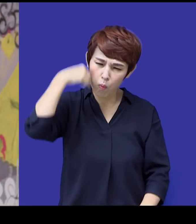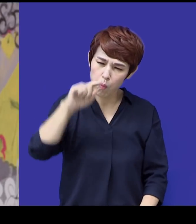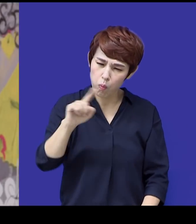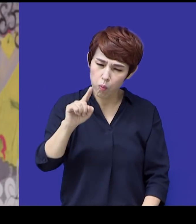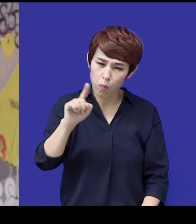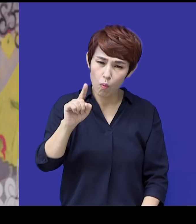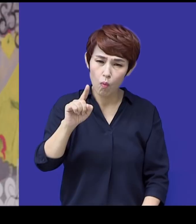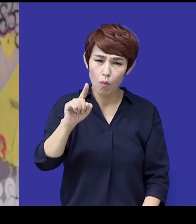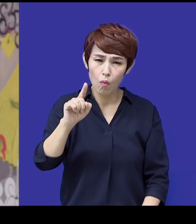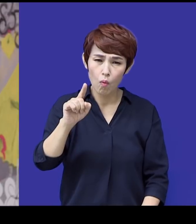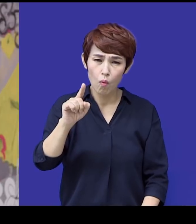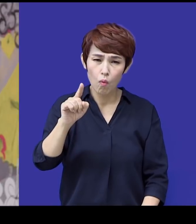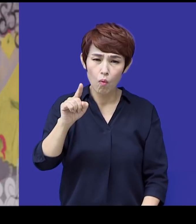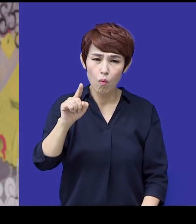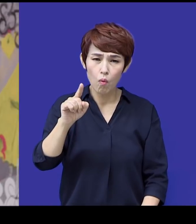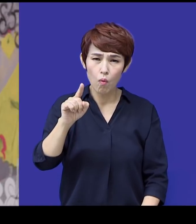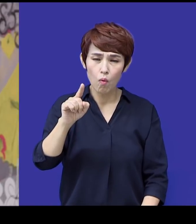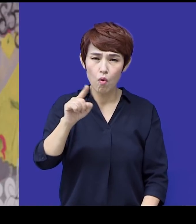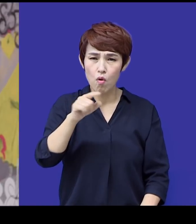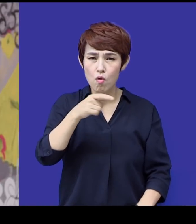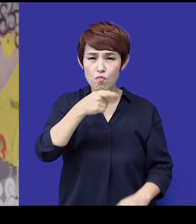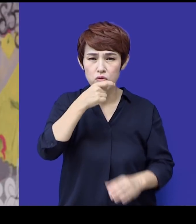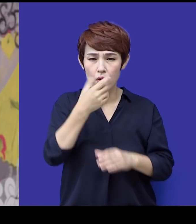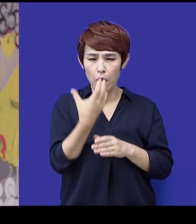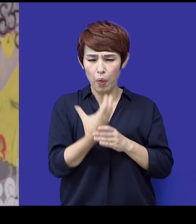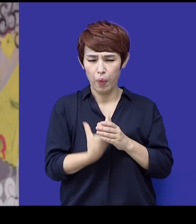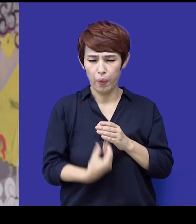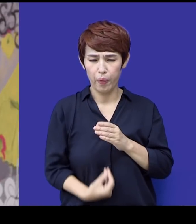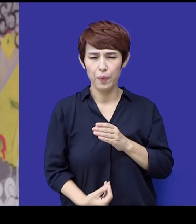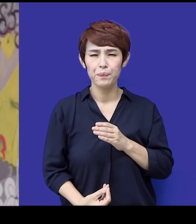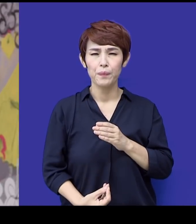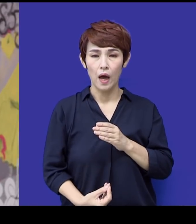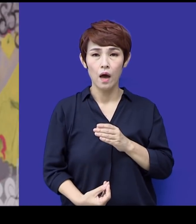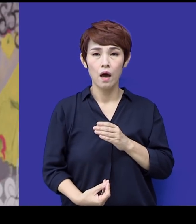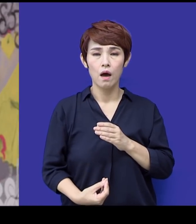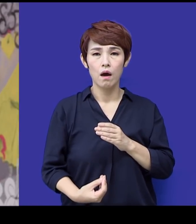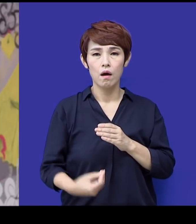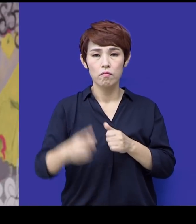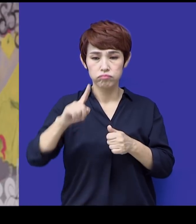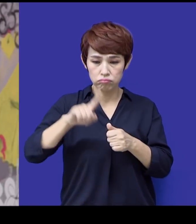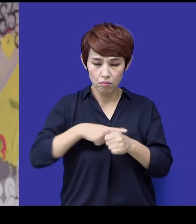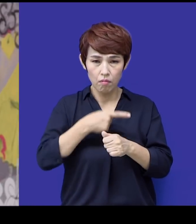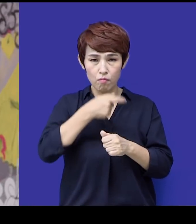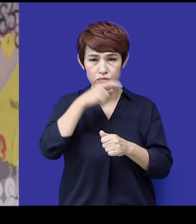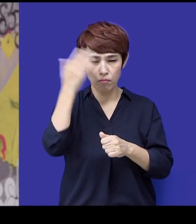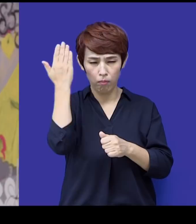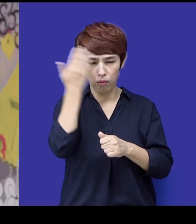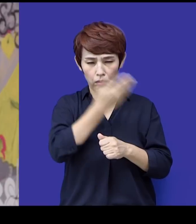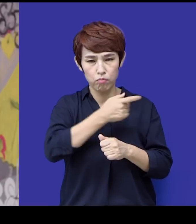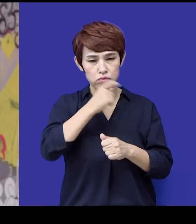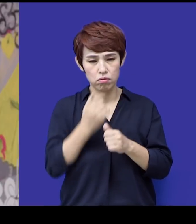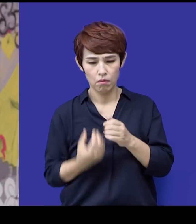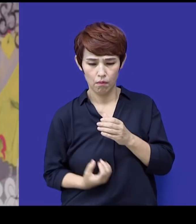조금 있으니까 이게 또 다 빠지고 나니까 아주 맑은 물이 들어와요. 네. 참 이상하다. 이게